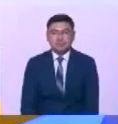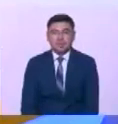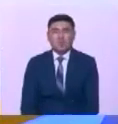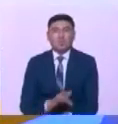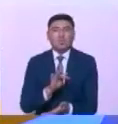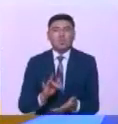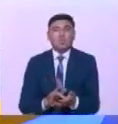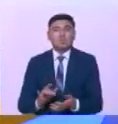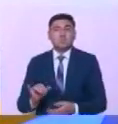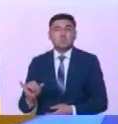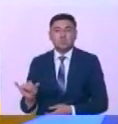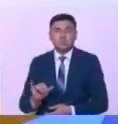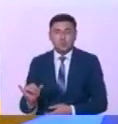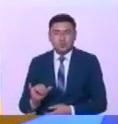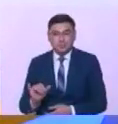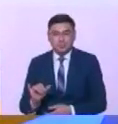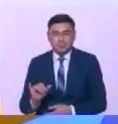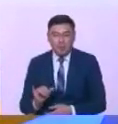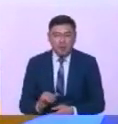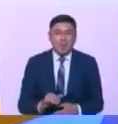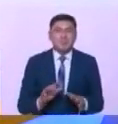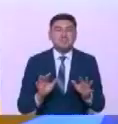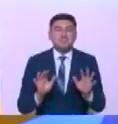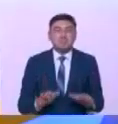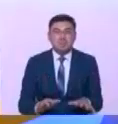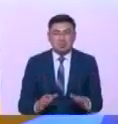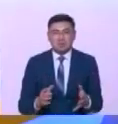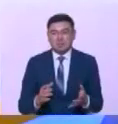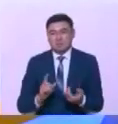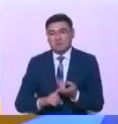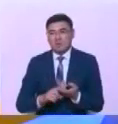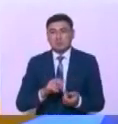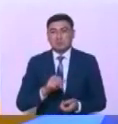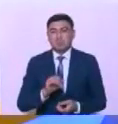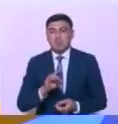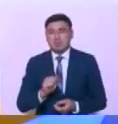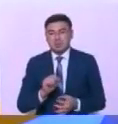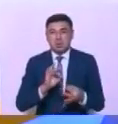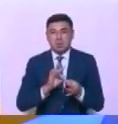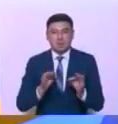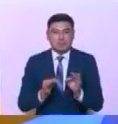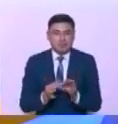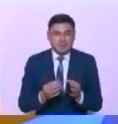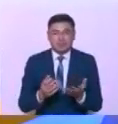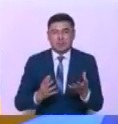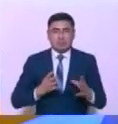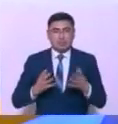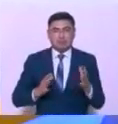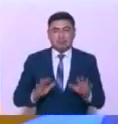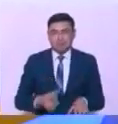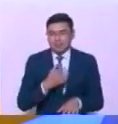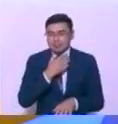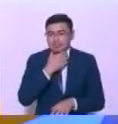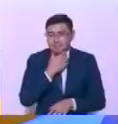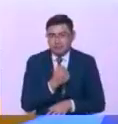из отсу специализированного места для конного спорта победители международных соревнований вынуждены готовиться на улице в непригодных условиях по слом жителей